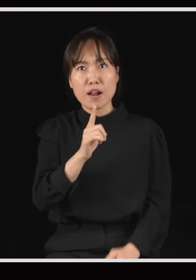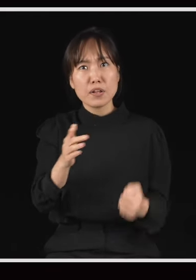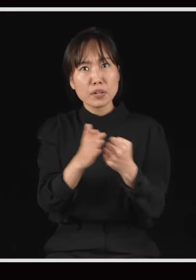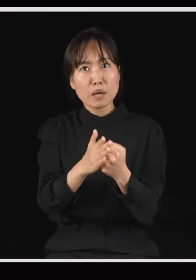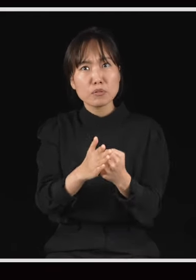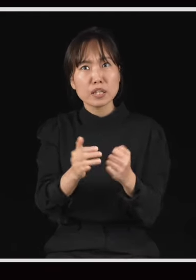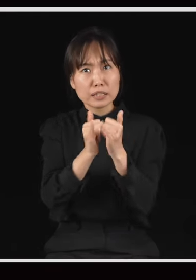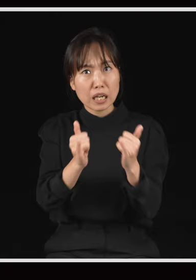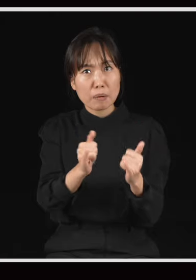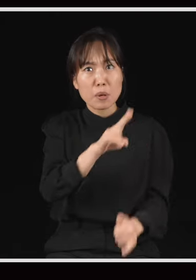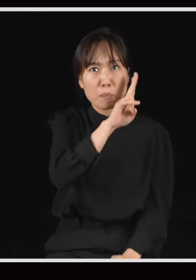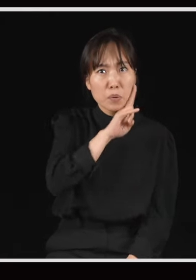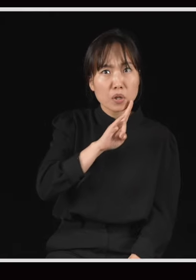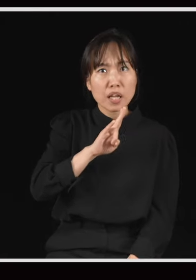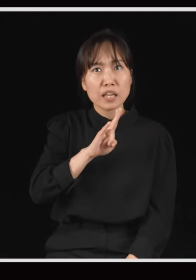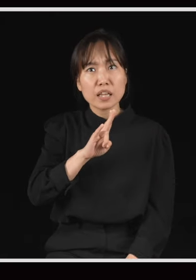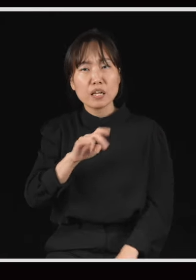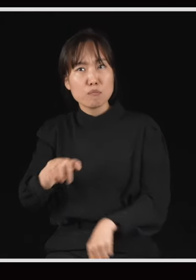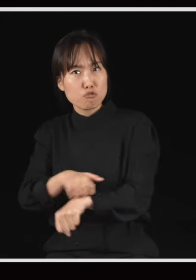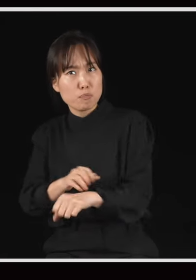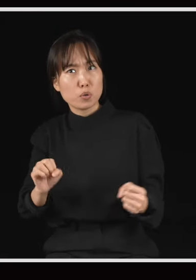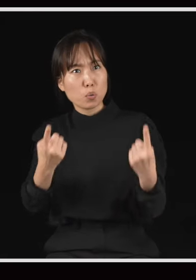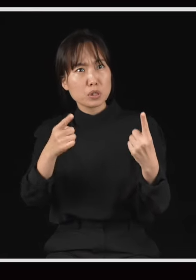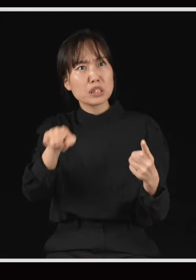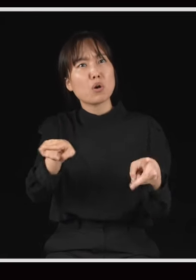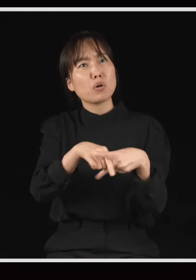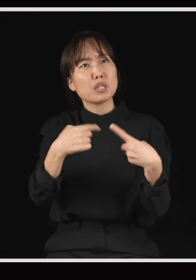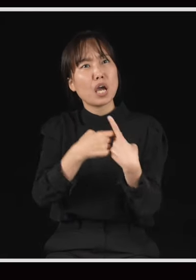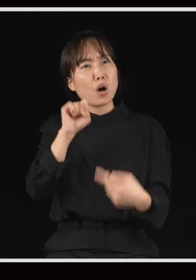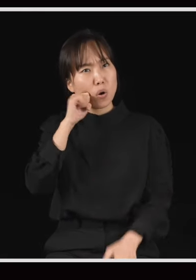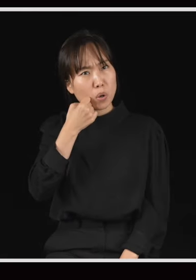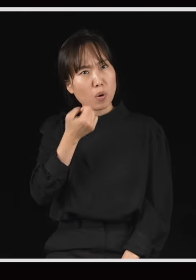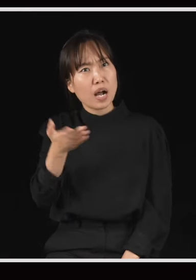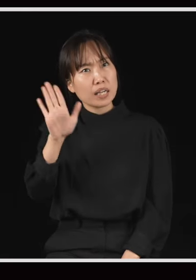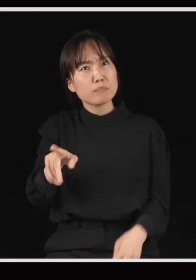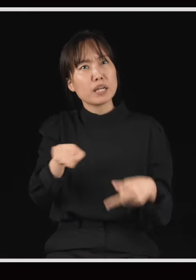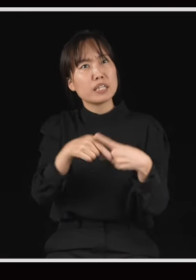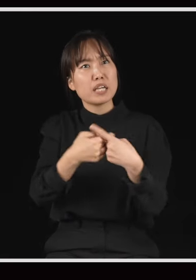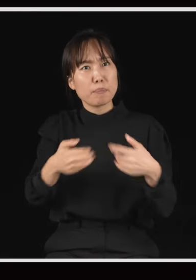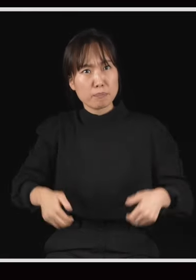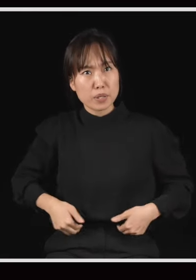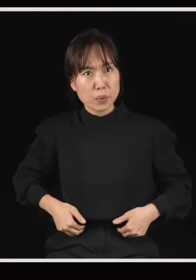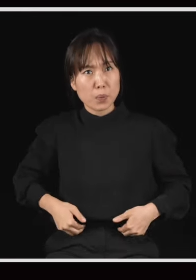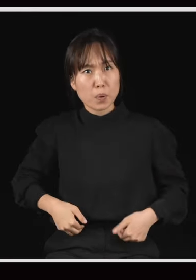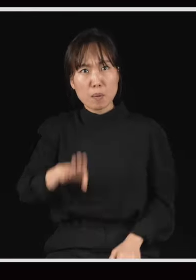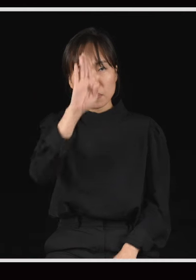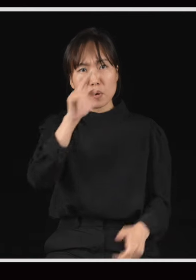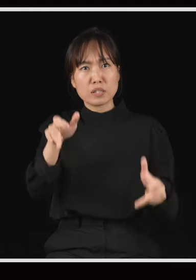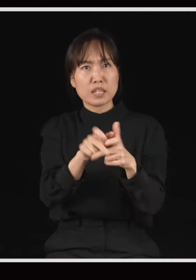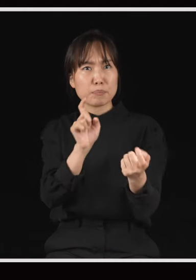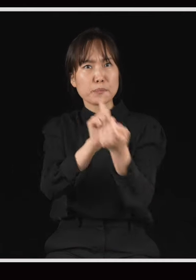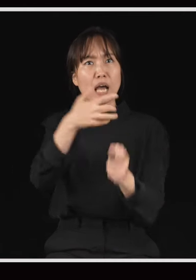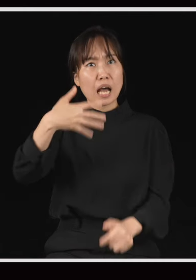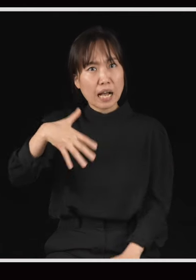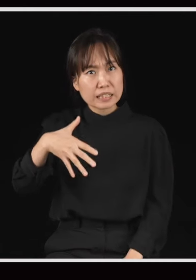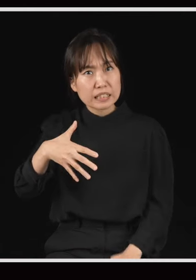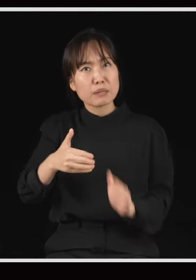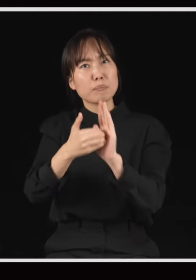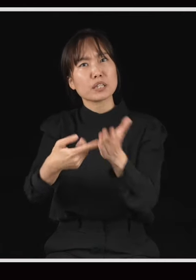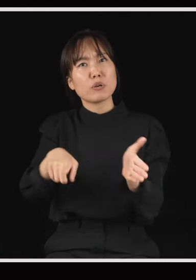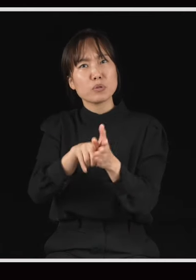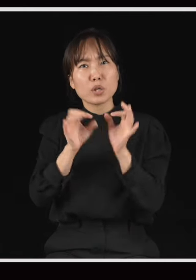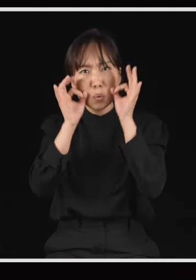불편이라는 개념을 받아들이기 어려워해요. 근데 우리는 이제 이해를 해야 되는 거죠. 아직 오지 않은 질병이나 기능 장애를 예방하기 위해 노력하는 건 견디기